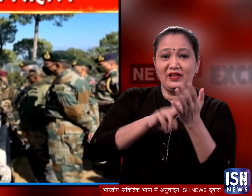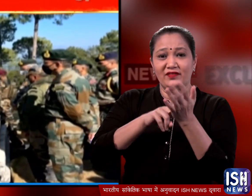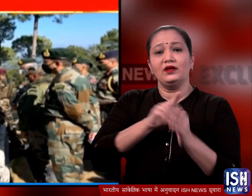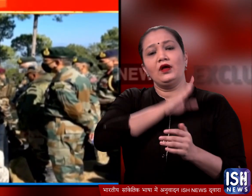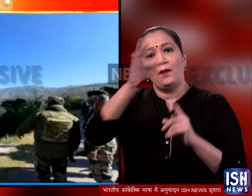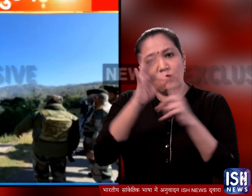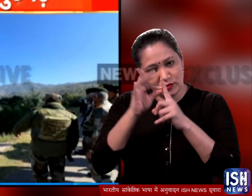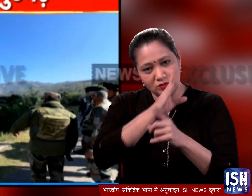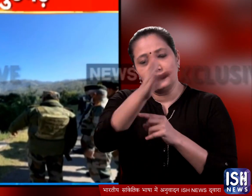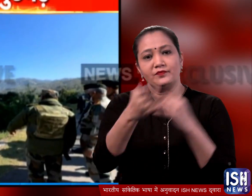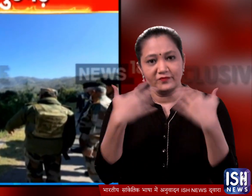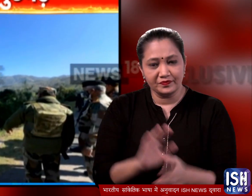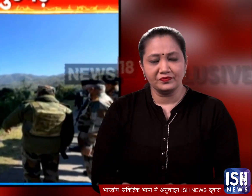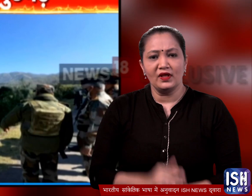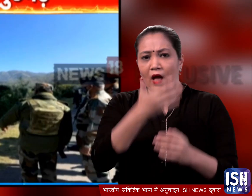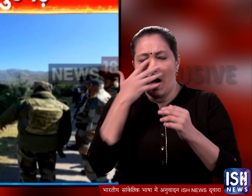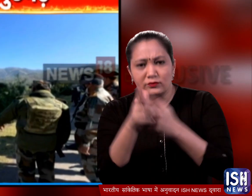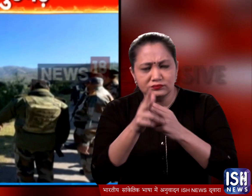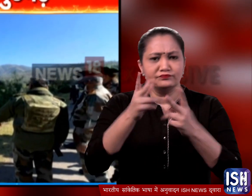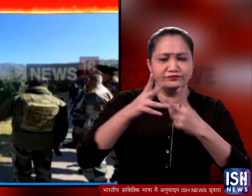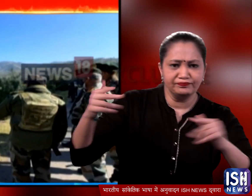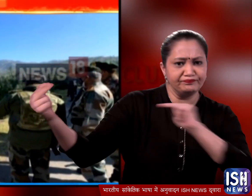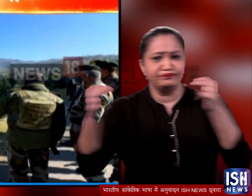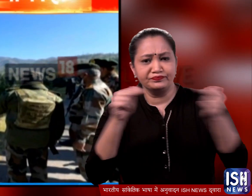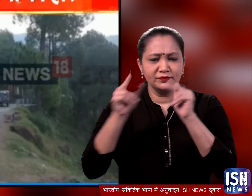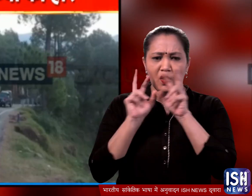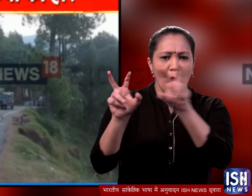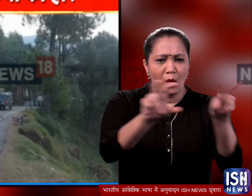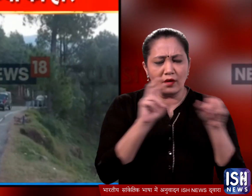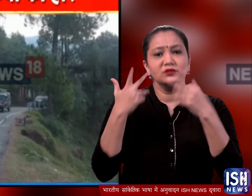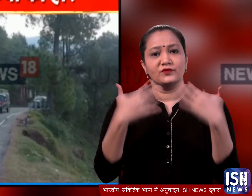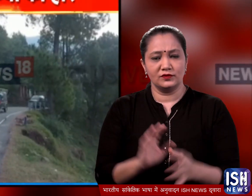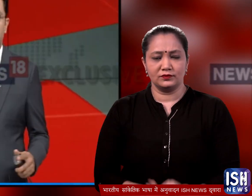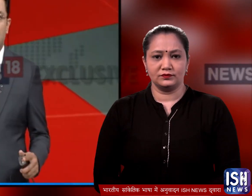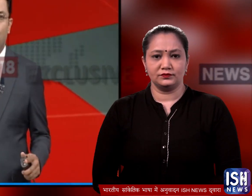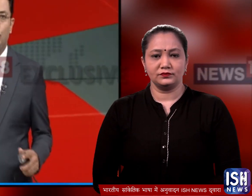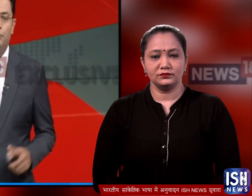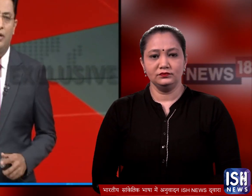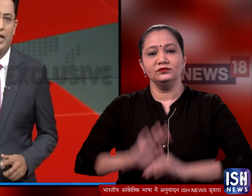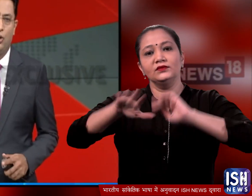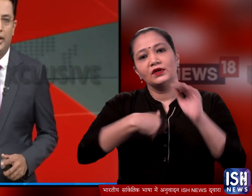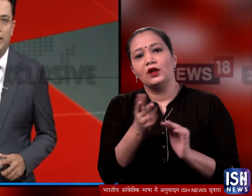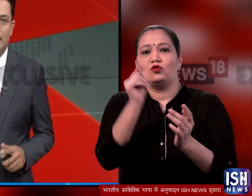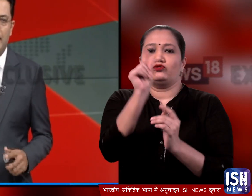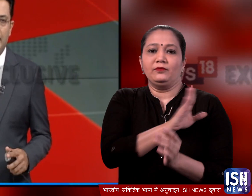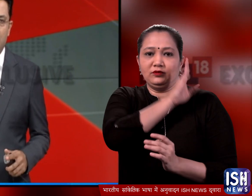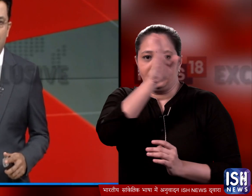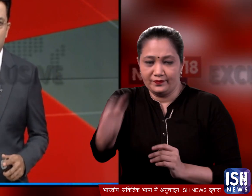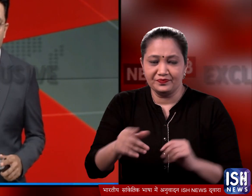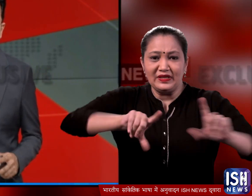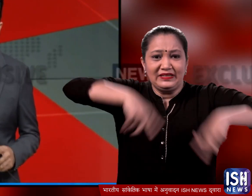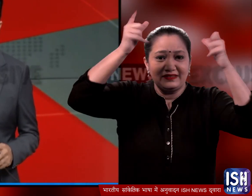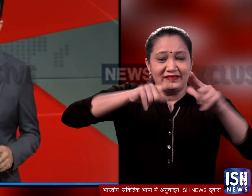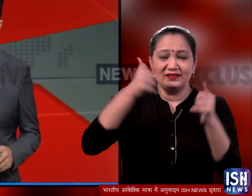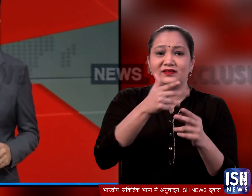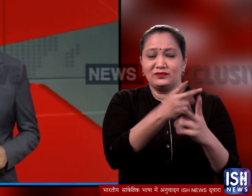नरवणे पुंछ भी गए, जहां उन्होंने आतंकियों के खिलाफ चलाए जा रहे इस ऑपरेशन की पूरी जानकारी ली। इसके बाद वो उधमपुर रवाना हो गए। खबर है कि जंगल